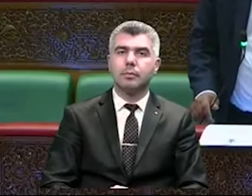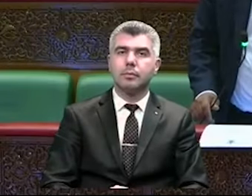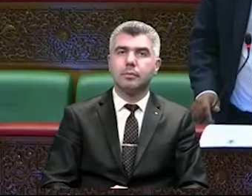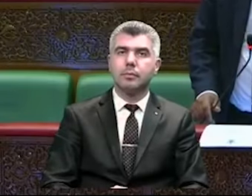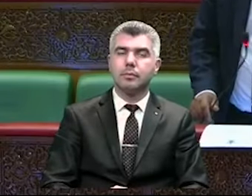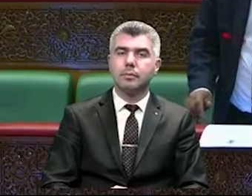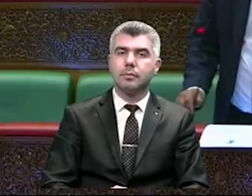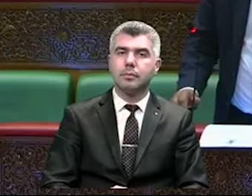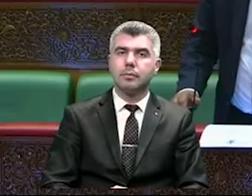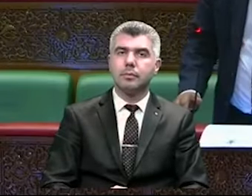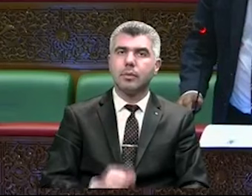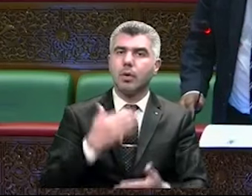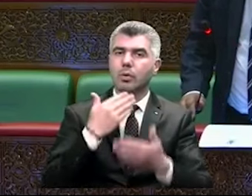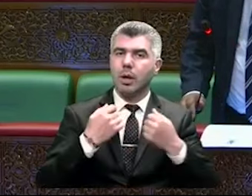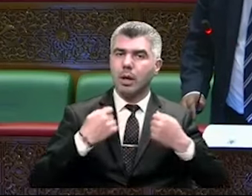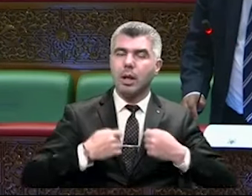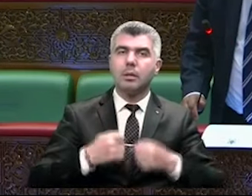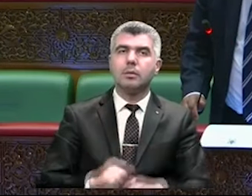الرئيس السيد